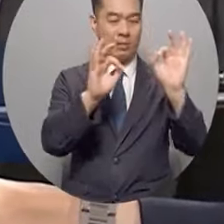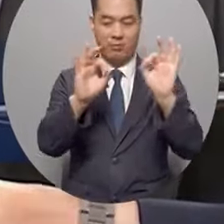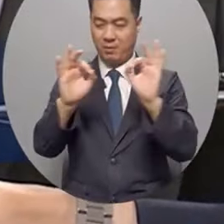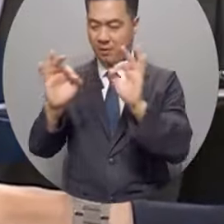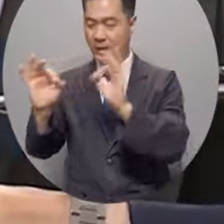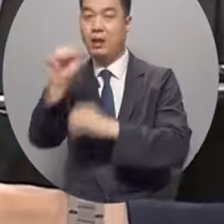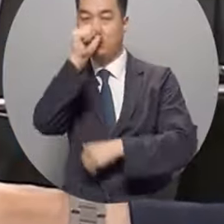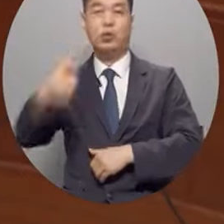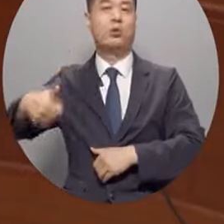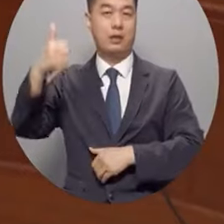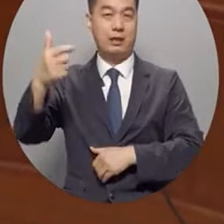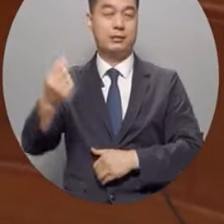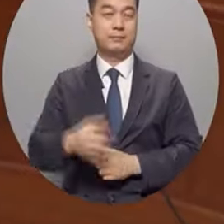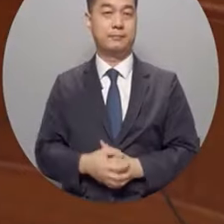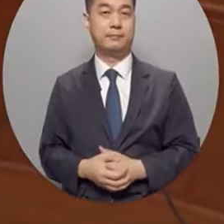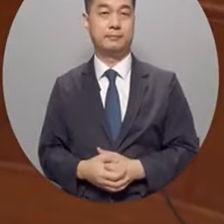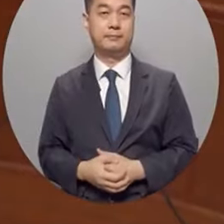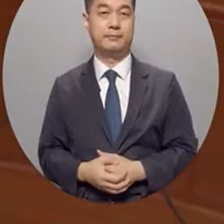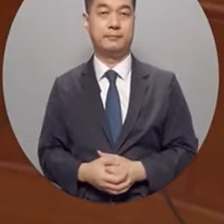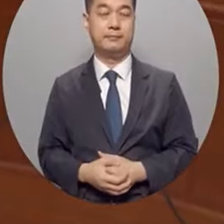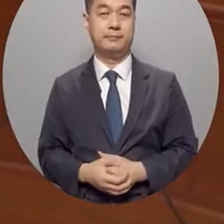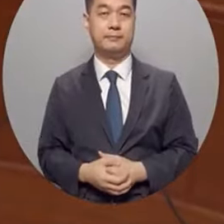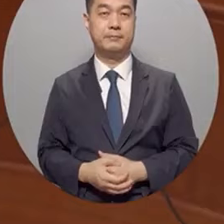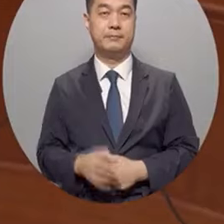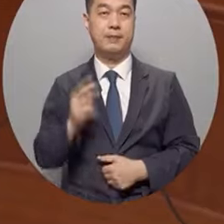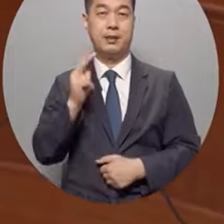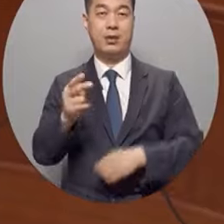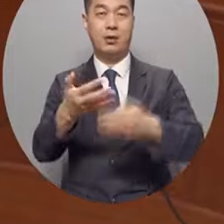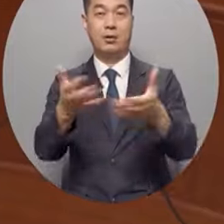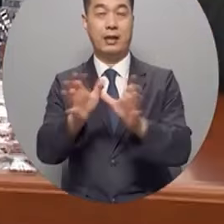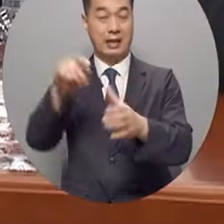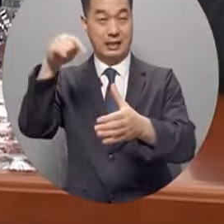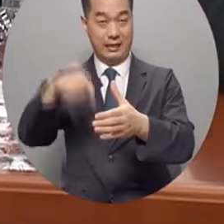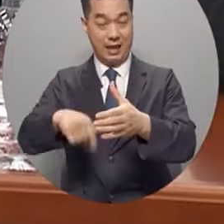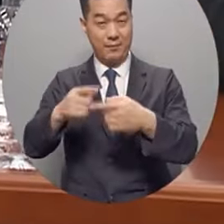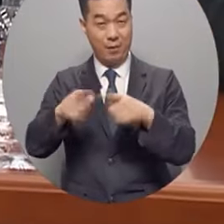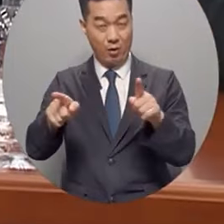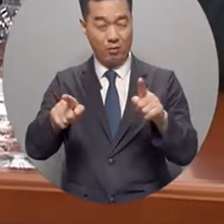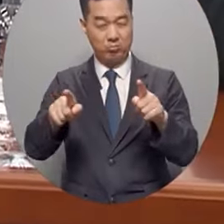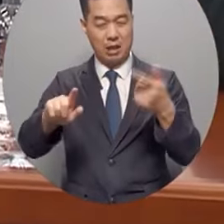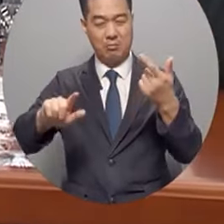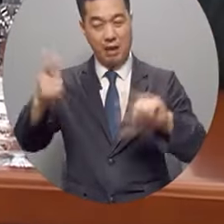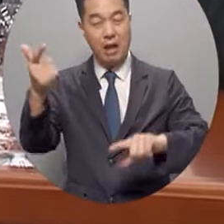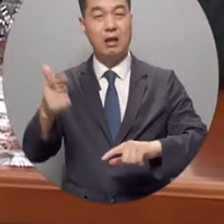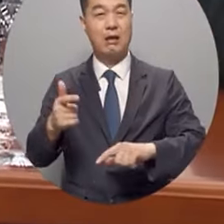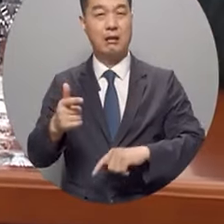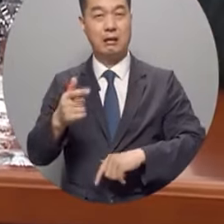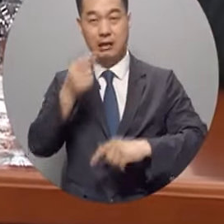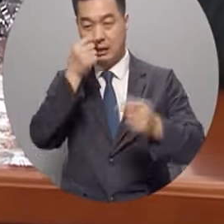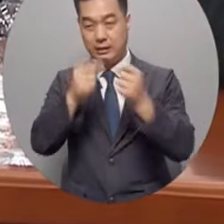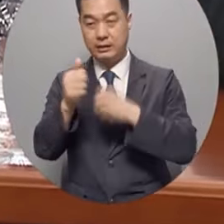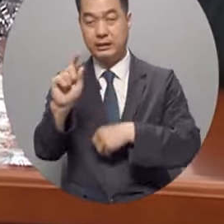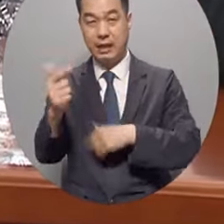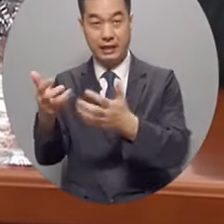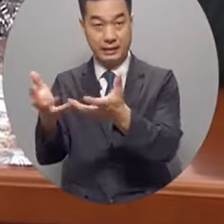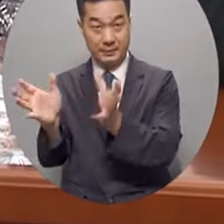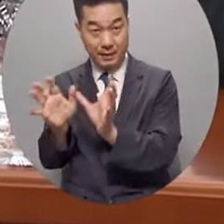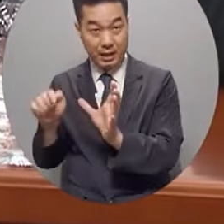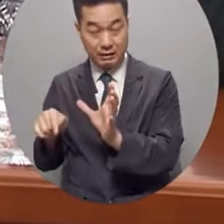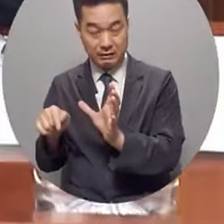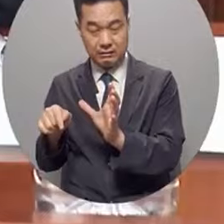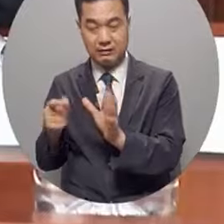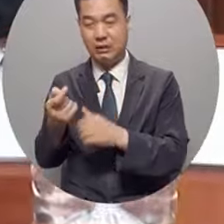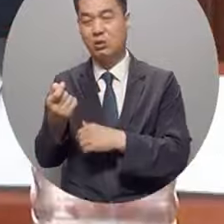어떨까 싶어요 여당내 평가는 극단적으로 엇갈렸습니다 친환 계 참석자들은 가벼운 대화만